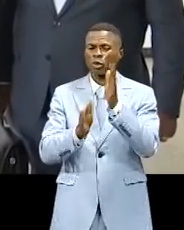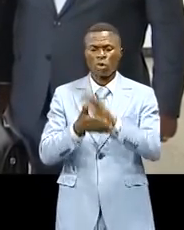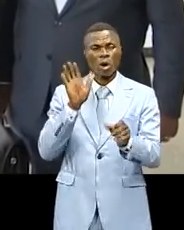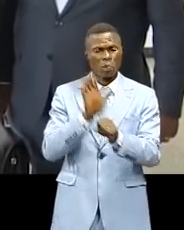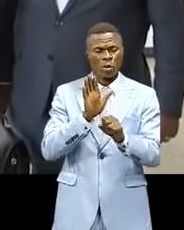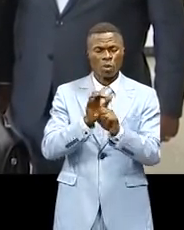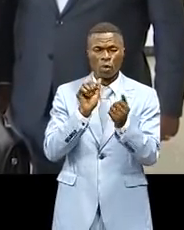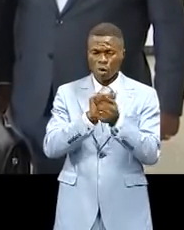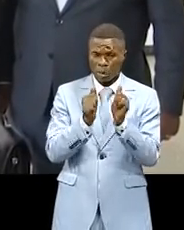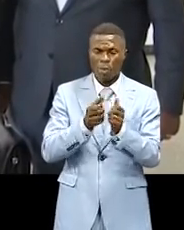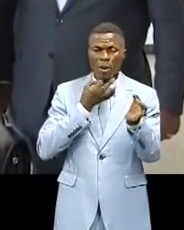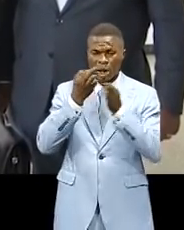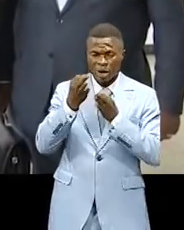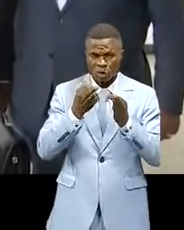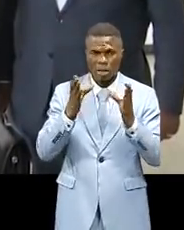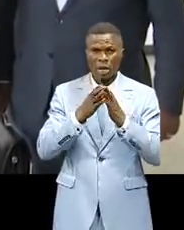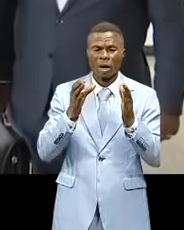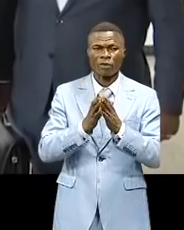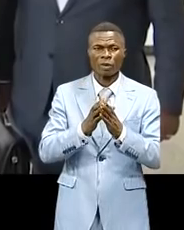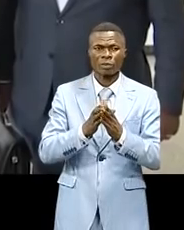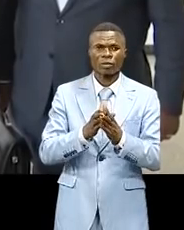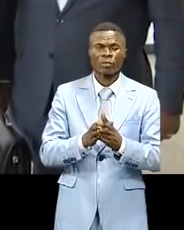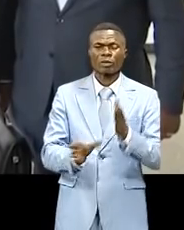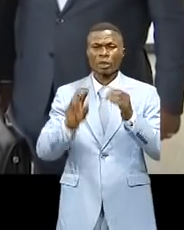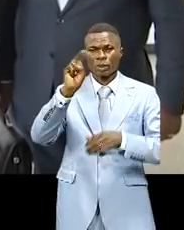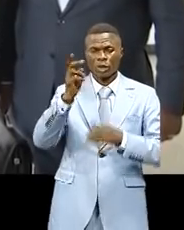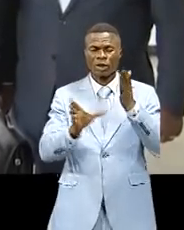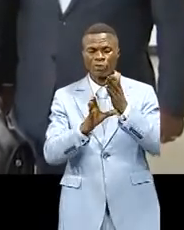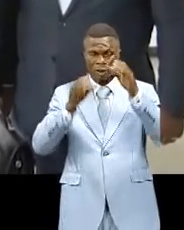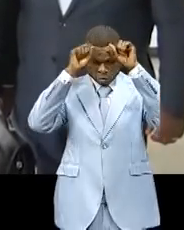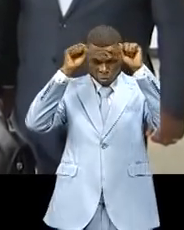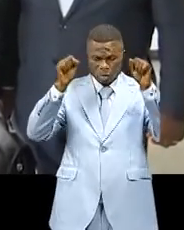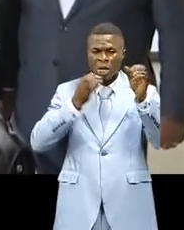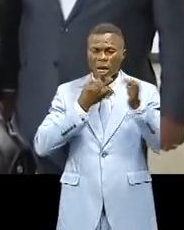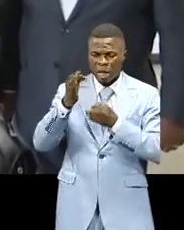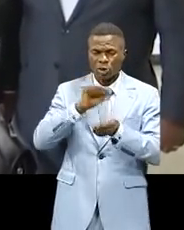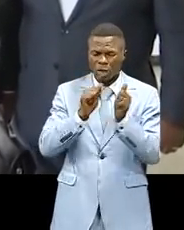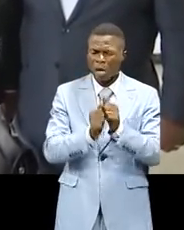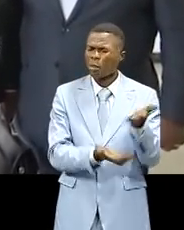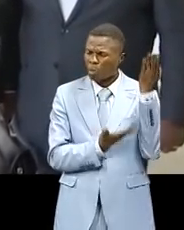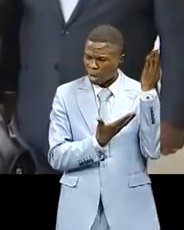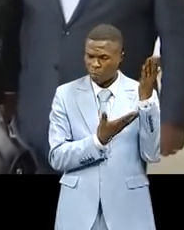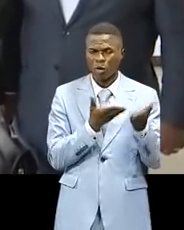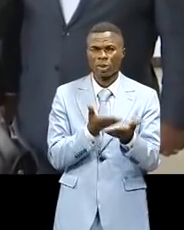voulu partager avec l'aura mené deux vice présidents part de ses préoccupations exprimées les serait